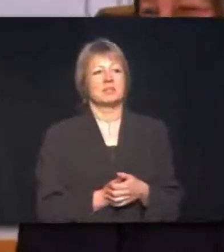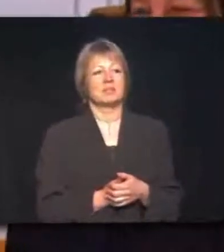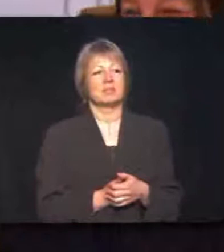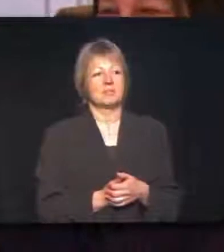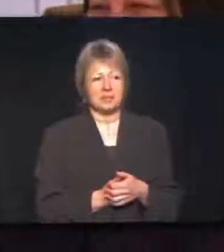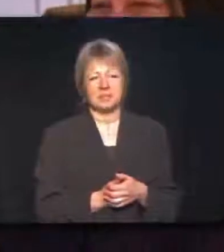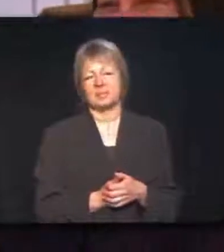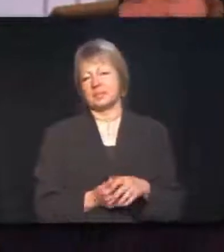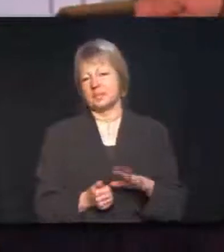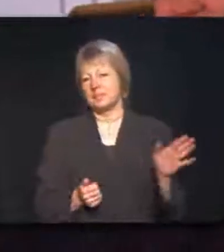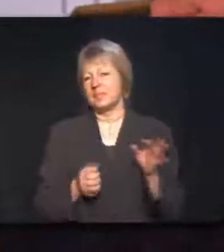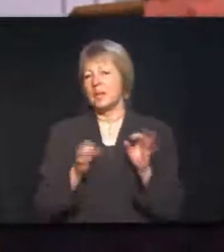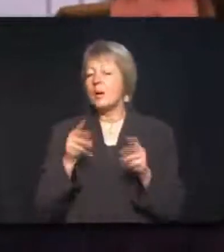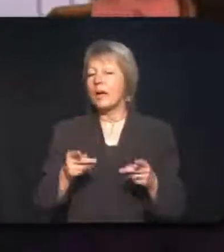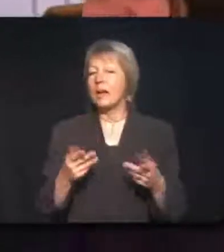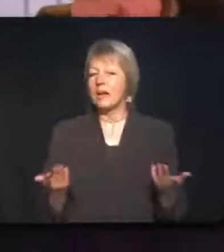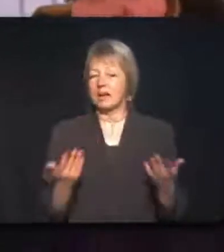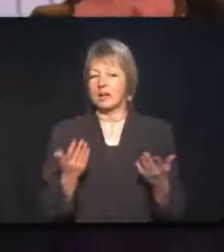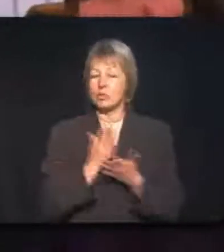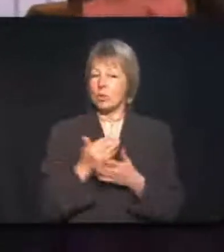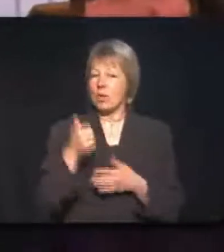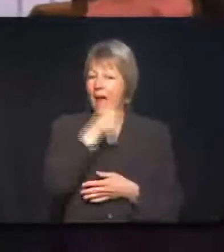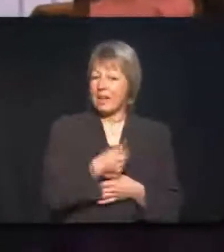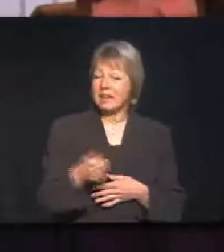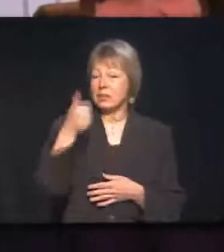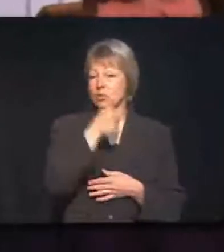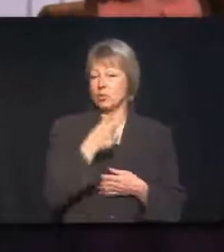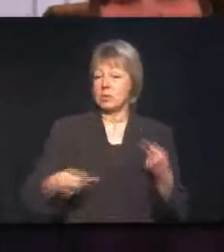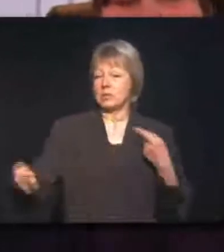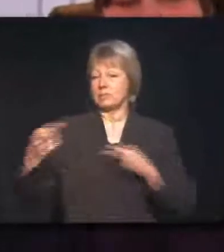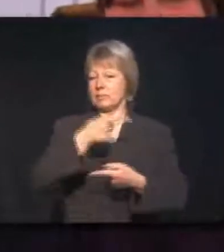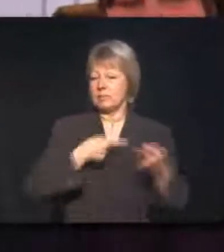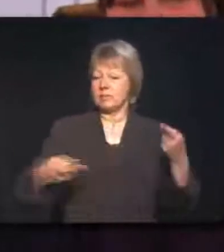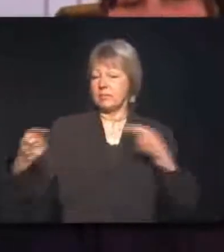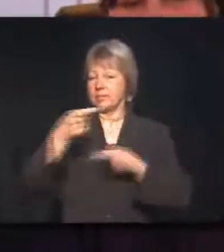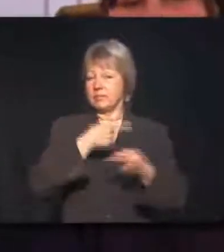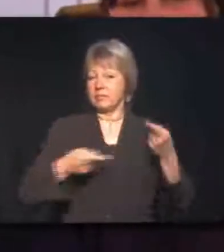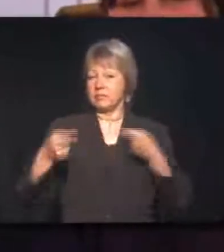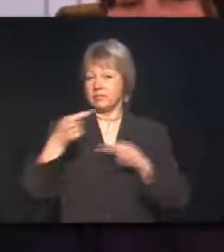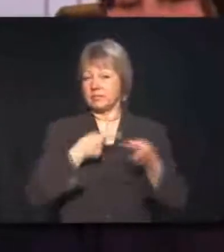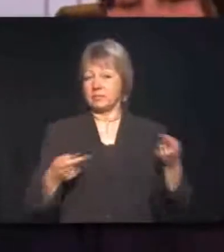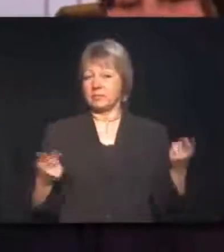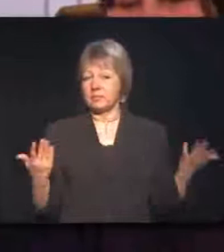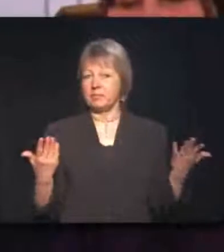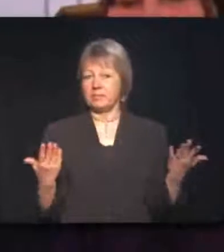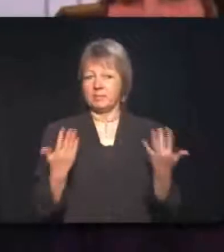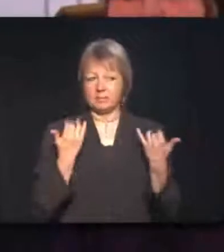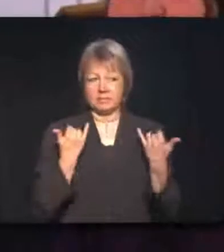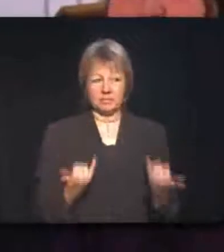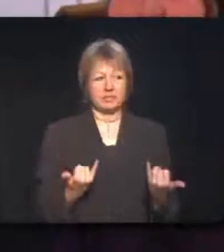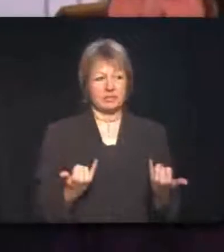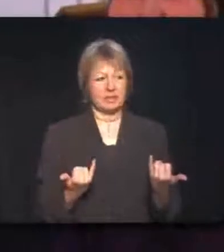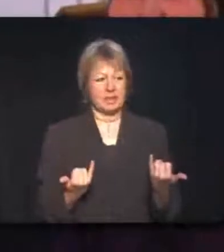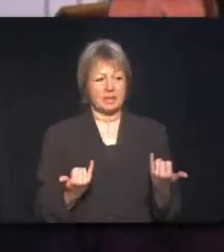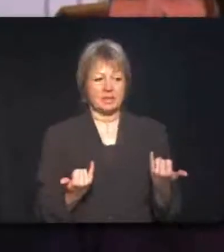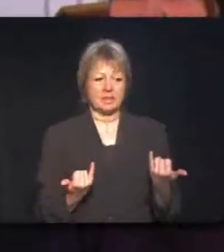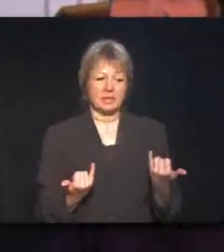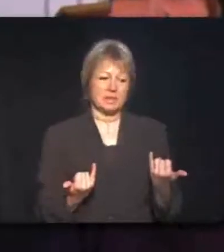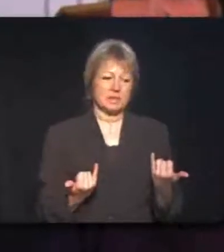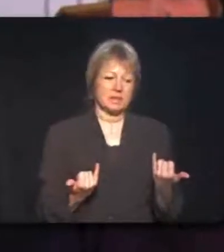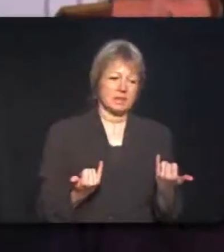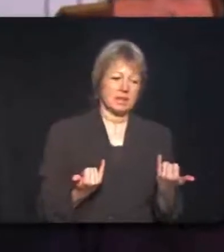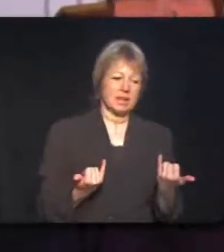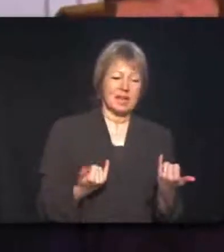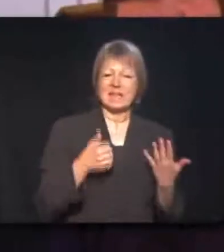okay ähm wir haben eine Stunde darüber geredet ähm ja wir haben eine Zeitplan es ist jetzt theoretisch sechs